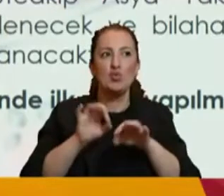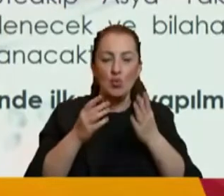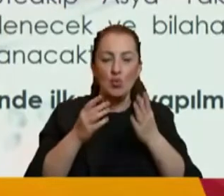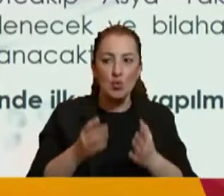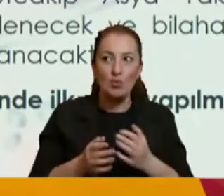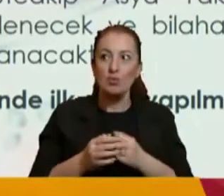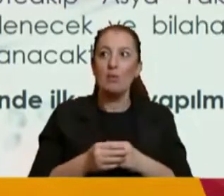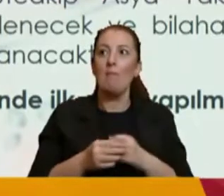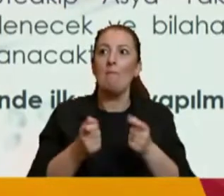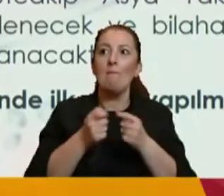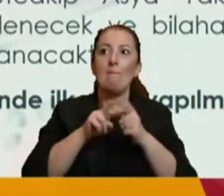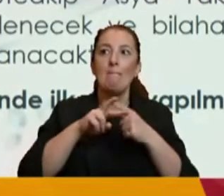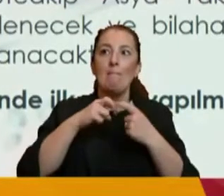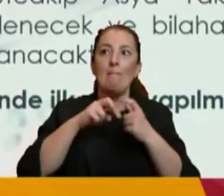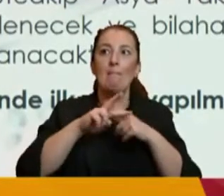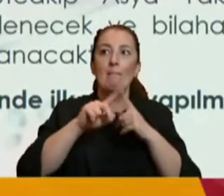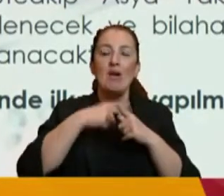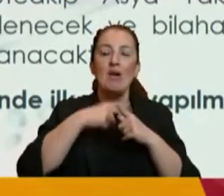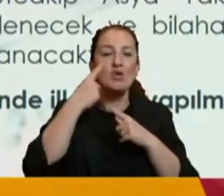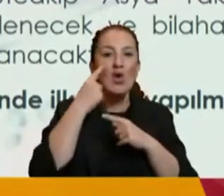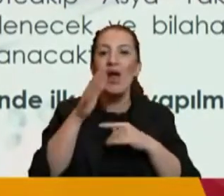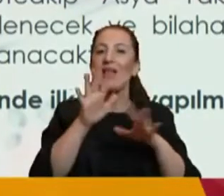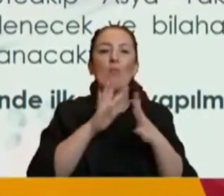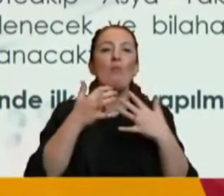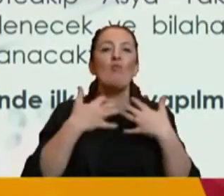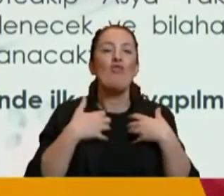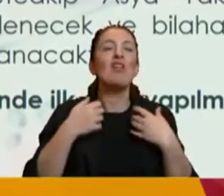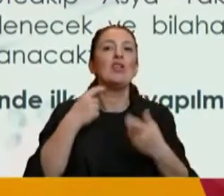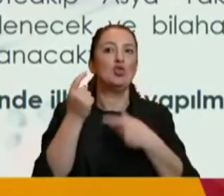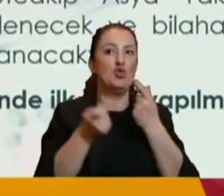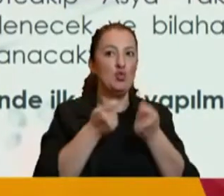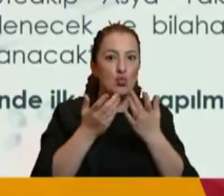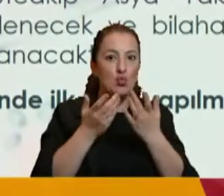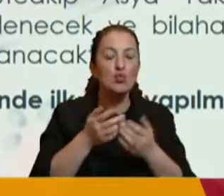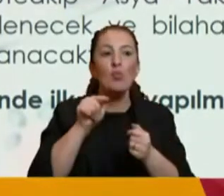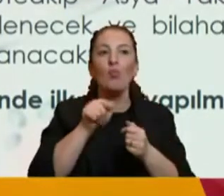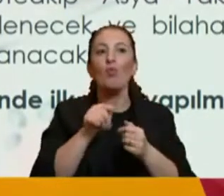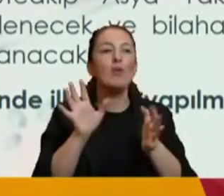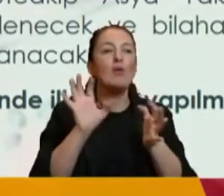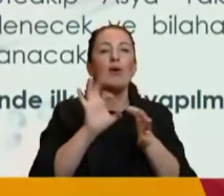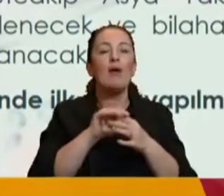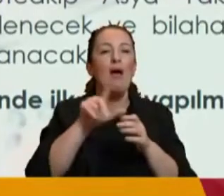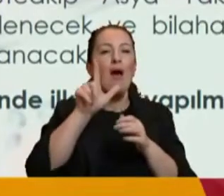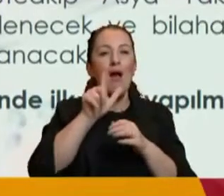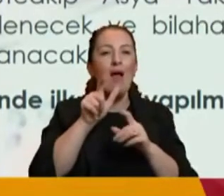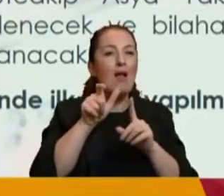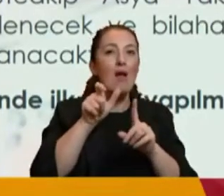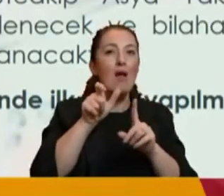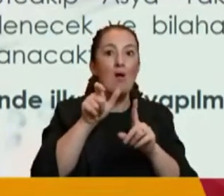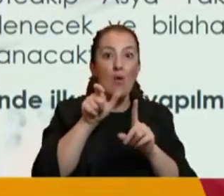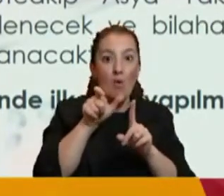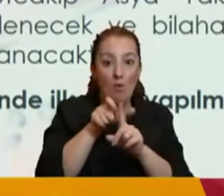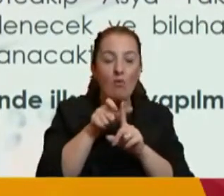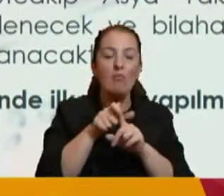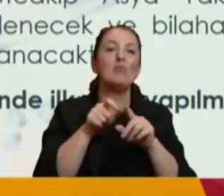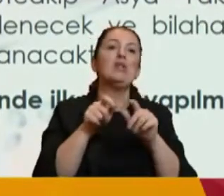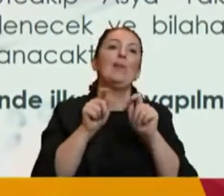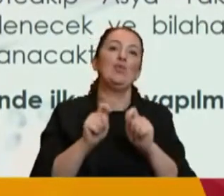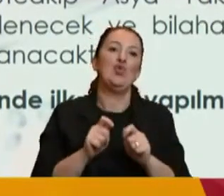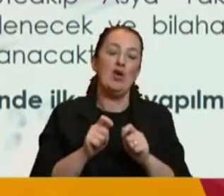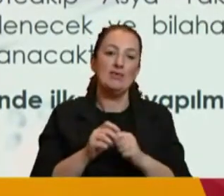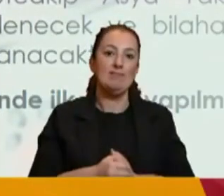barajların deprem güvenliğini çalışıyoruz Bununla ilgili gerekli tedbirler de alacağız